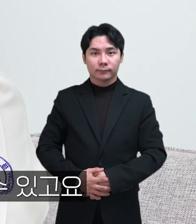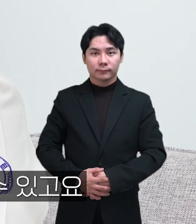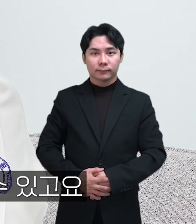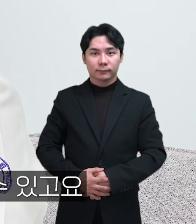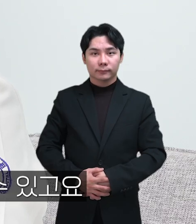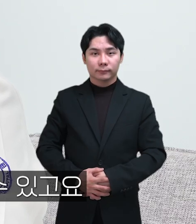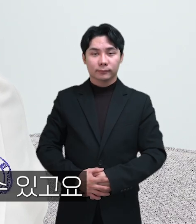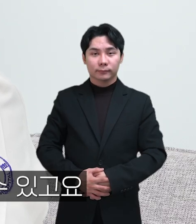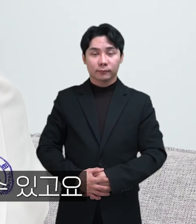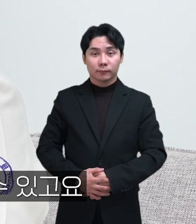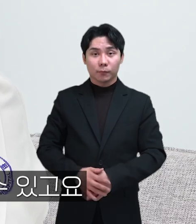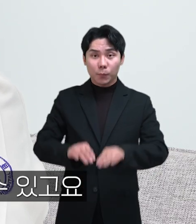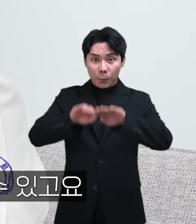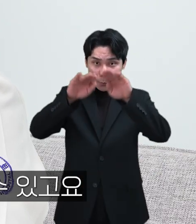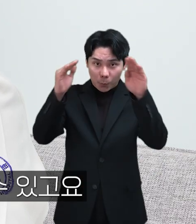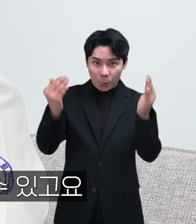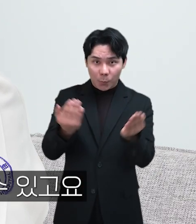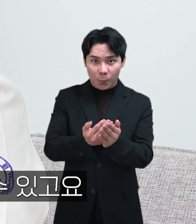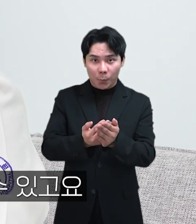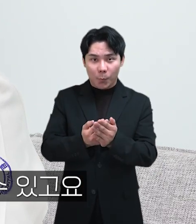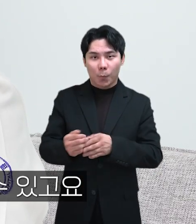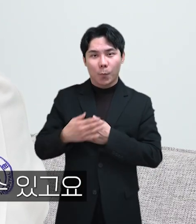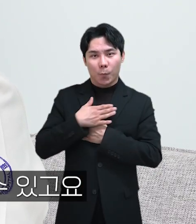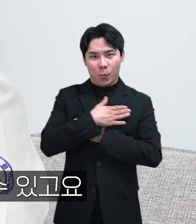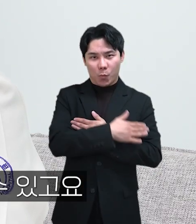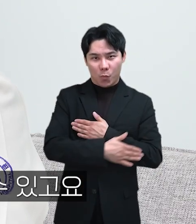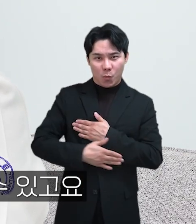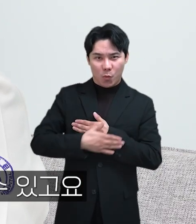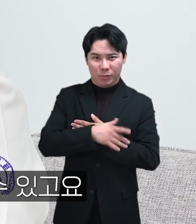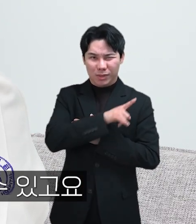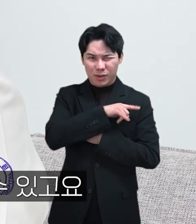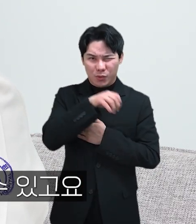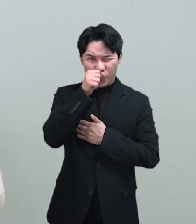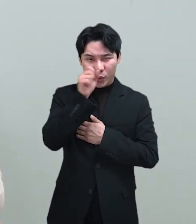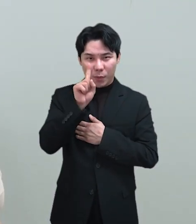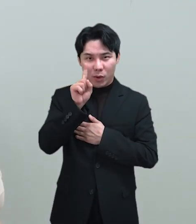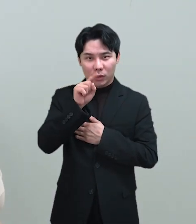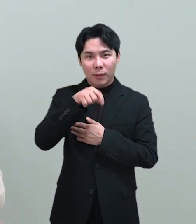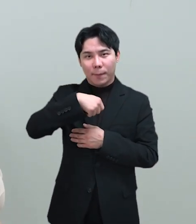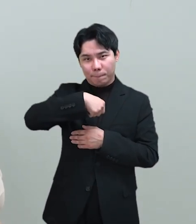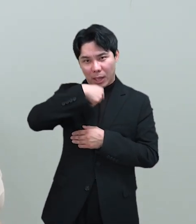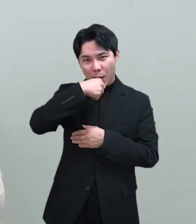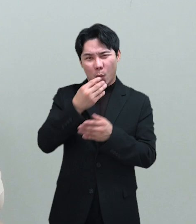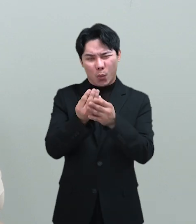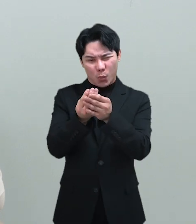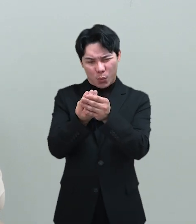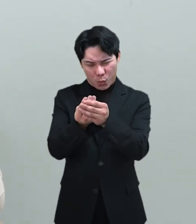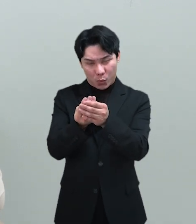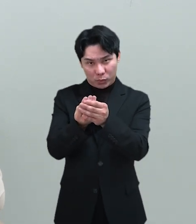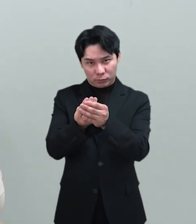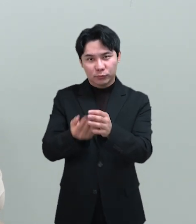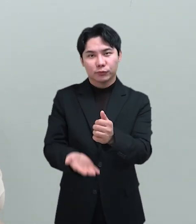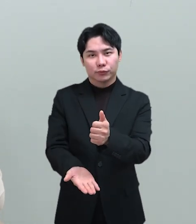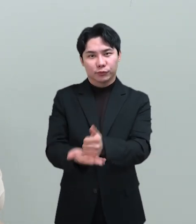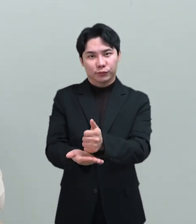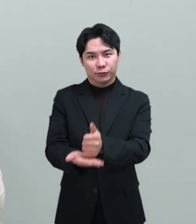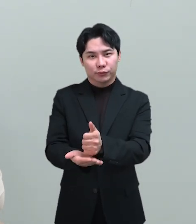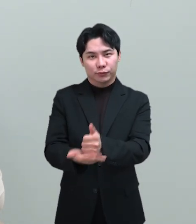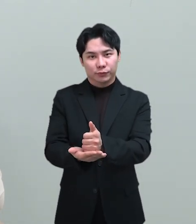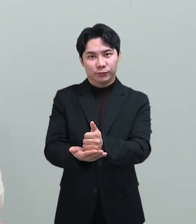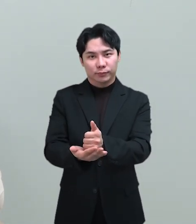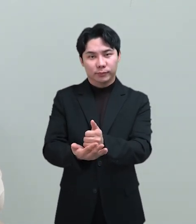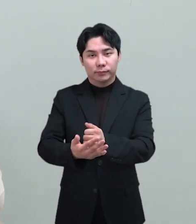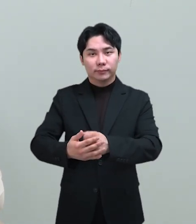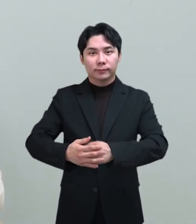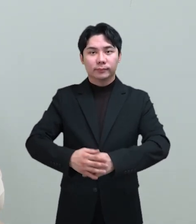전체적으로는 몸의 소실이 가장 전반적으로 좋다고 말씀드릴 수 있고요. 반드시 음식 문제는 그 주치의